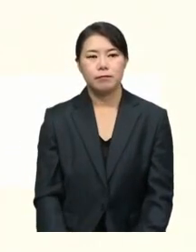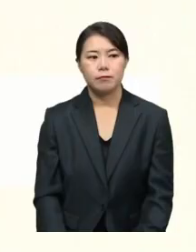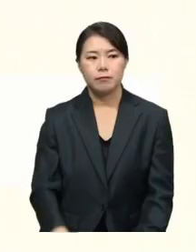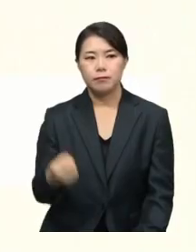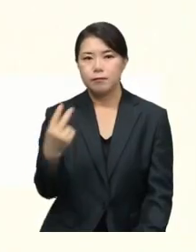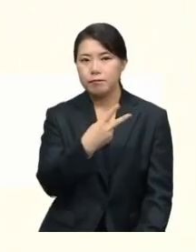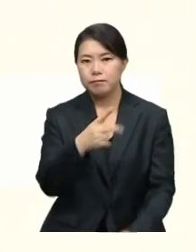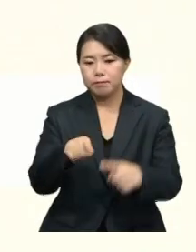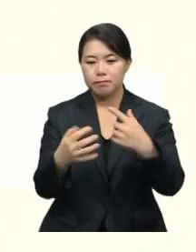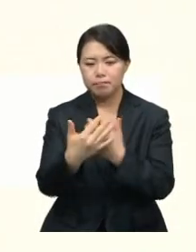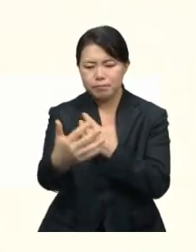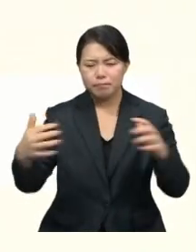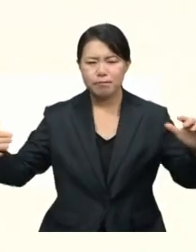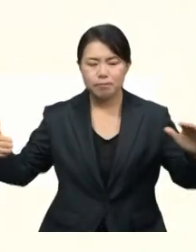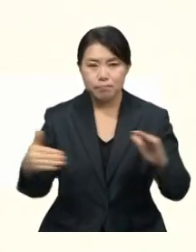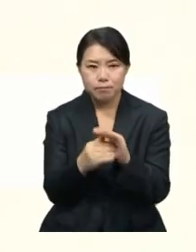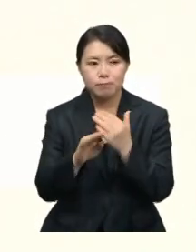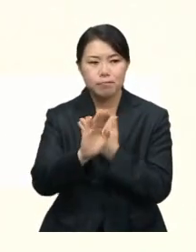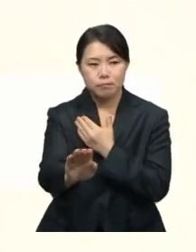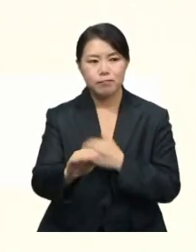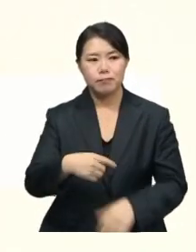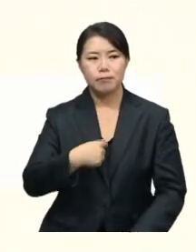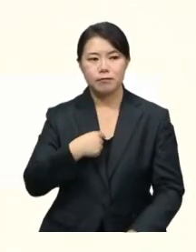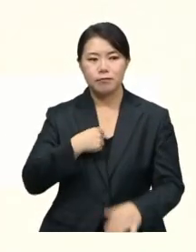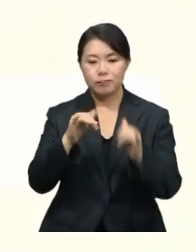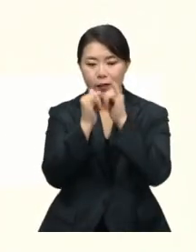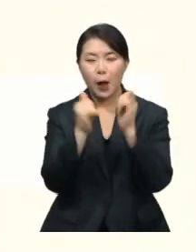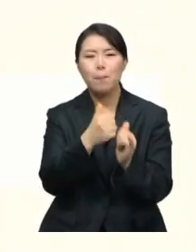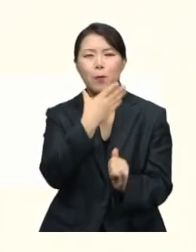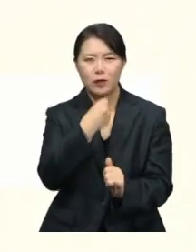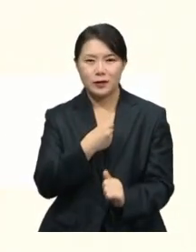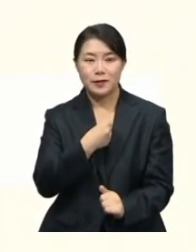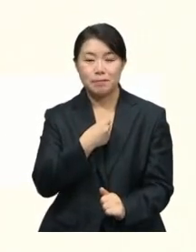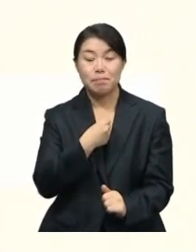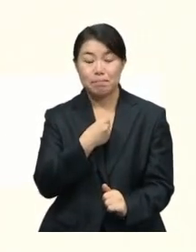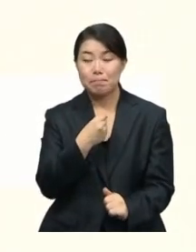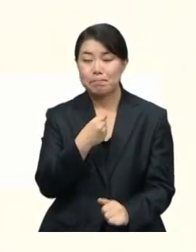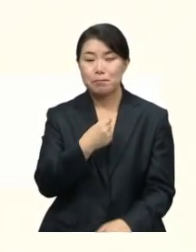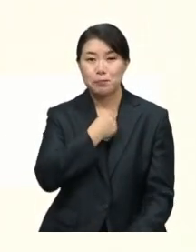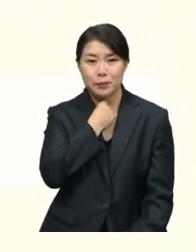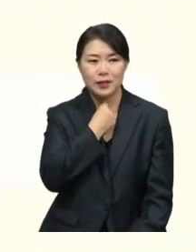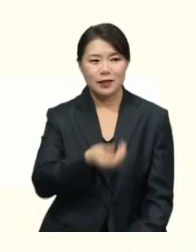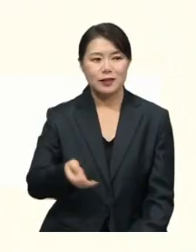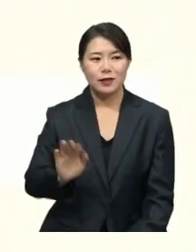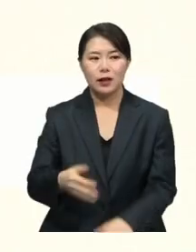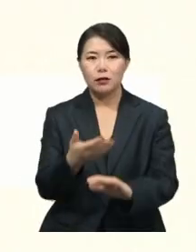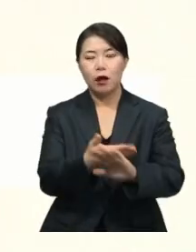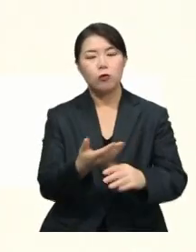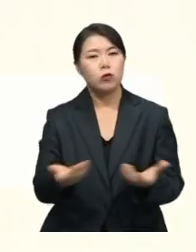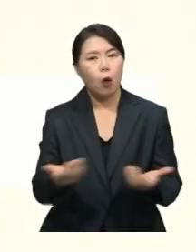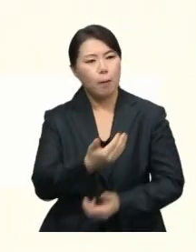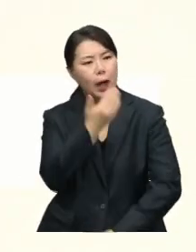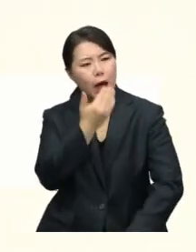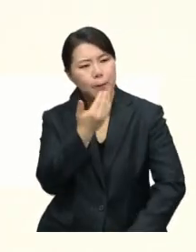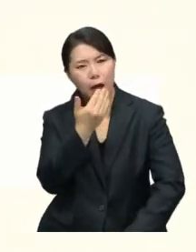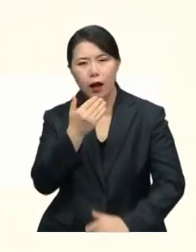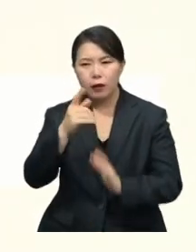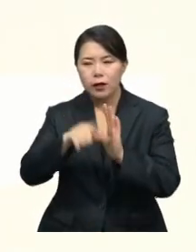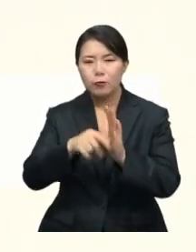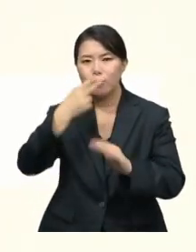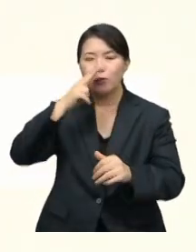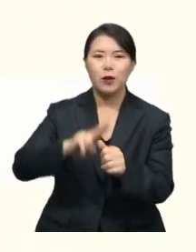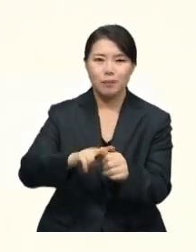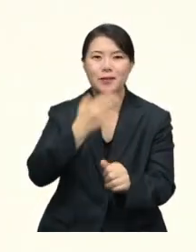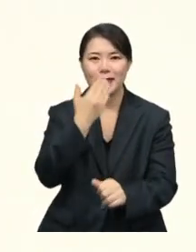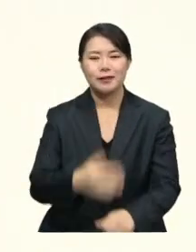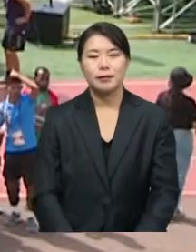대회가 끝나더라도 뭐 제가 뭐 사회복지사 꿈을 꾸고 있지만 뭐 다른 여러 가지 뭐 일을 할 수 있다면은 그것까지